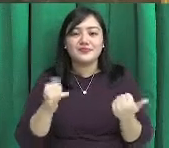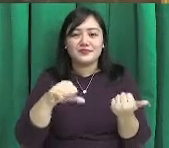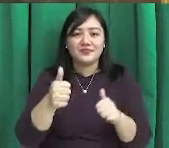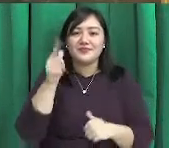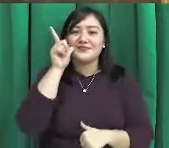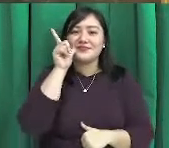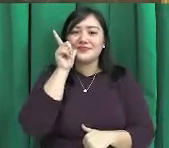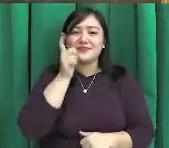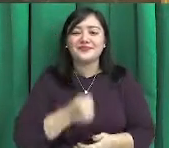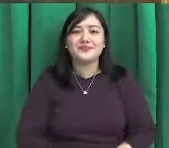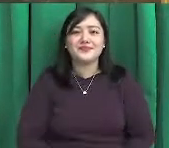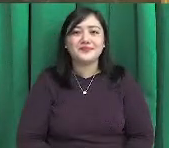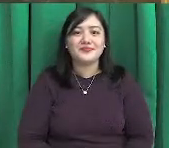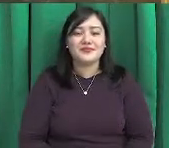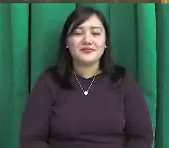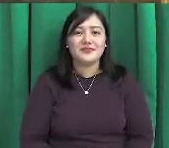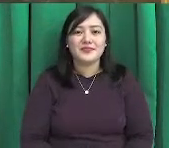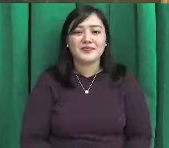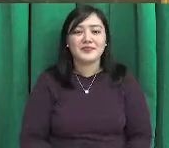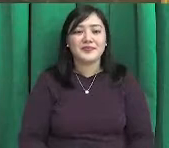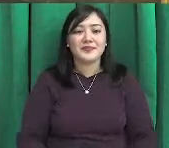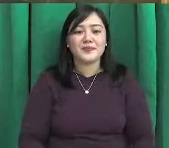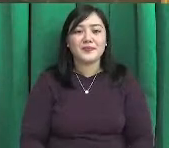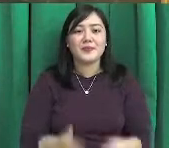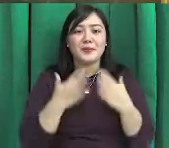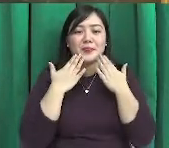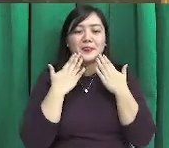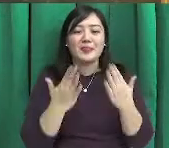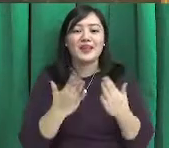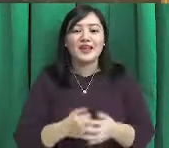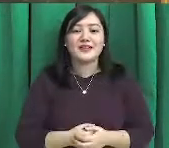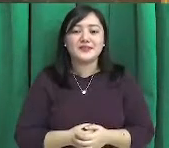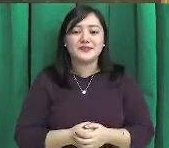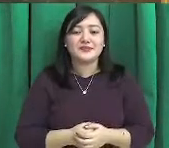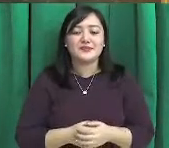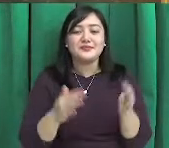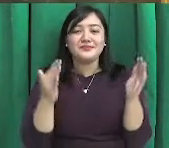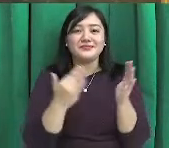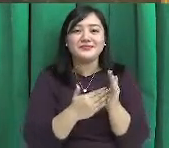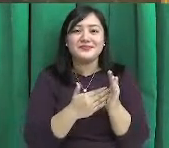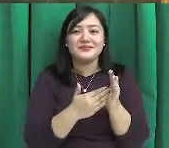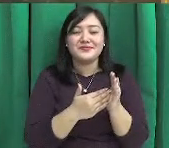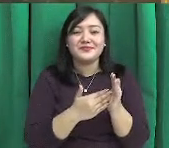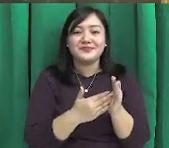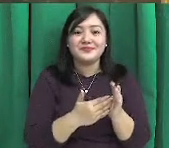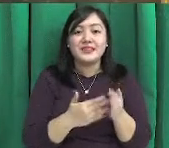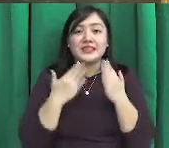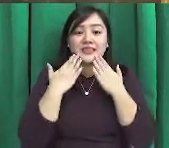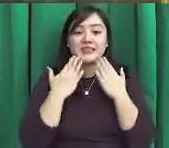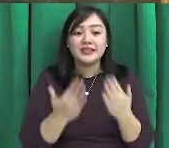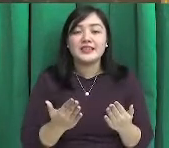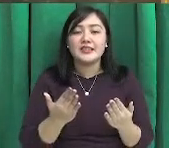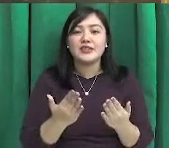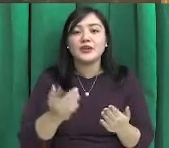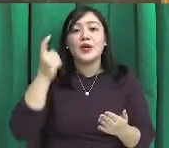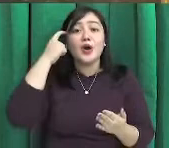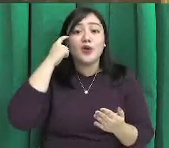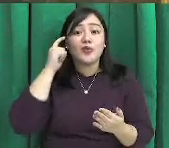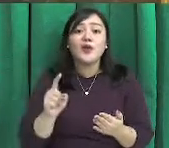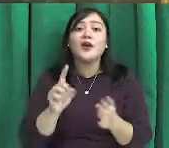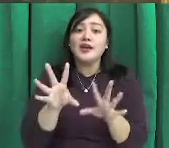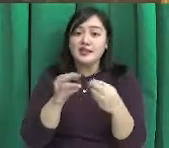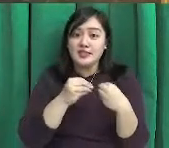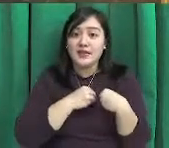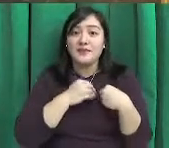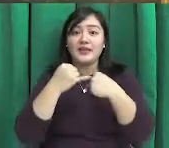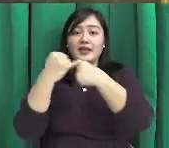TBL. Wow. Amen. Thank you. Muli nagpapasalamat ako, Nida, sa pagpaunlak mo sa